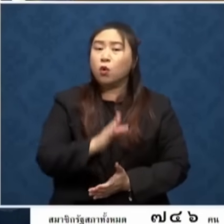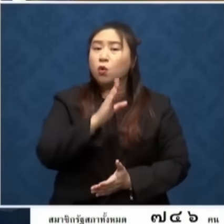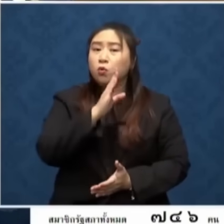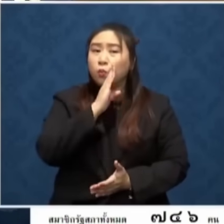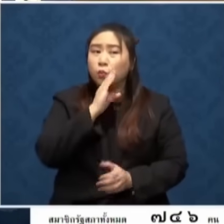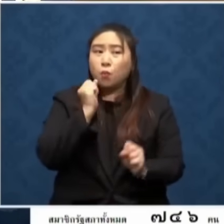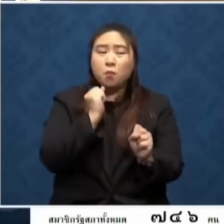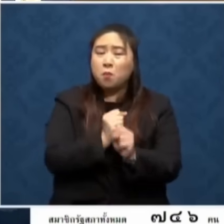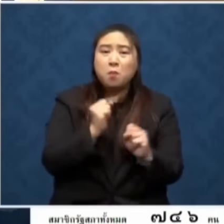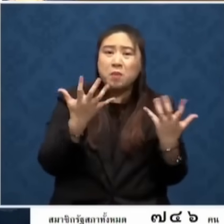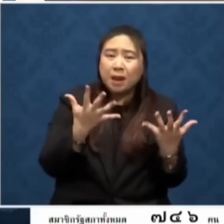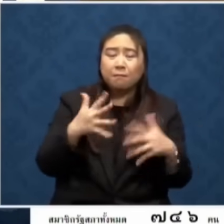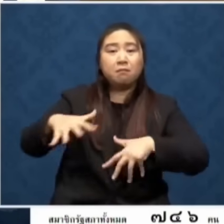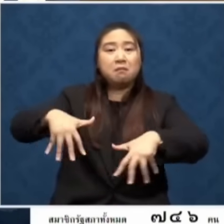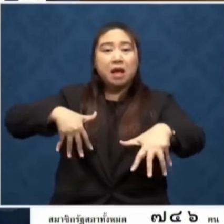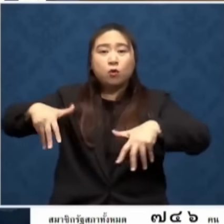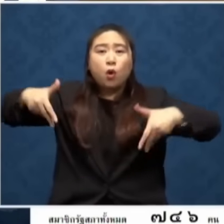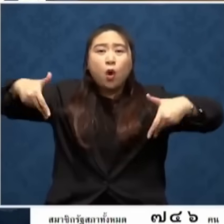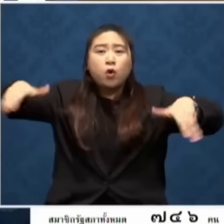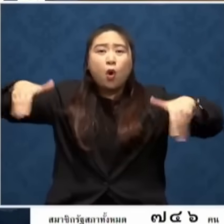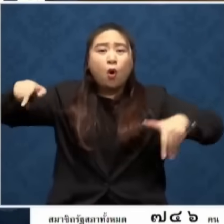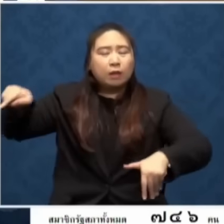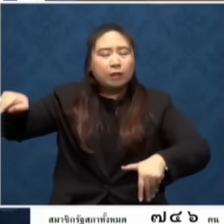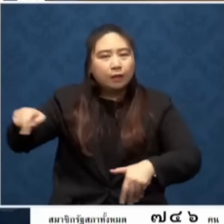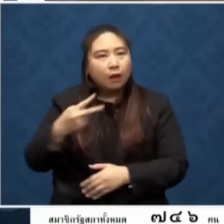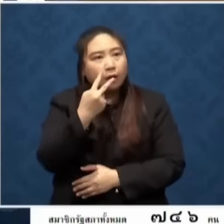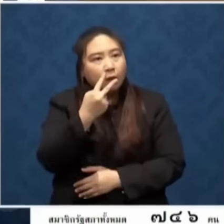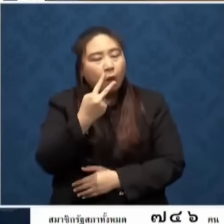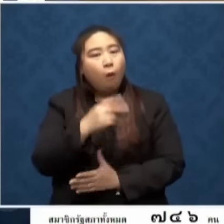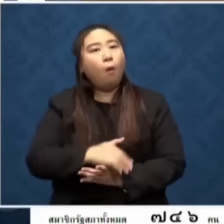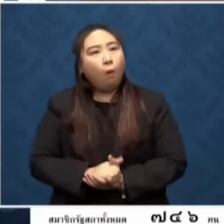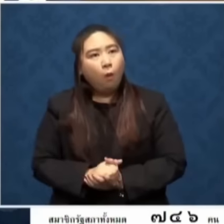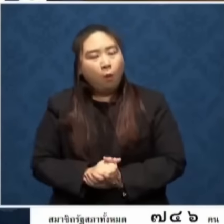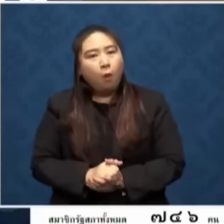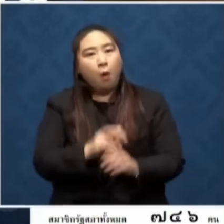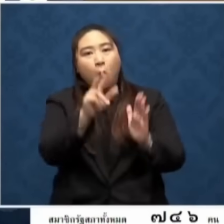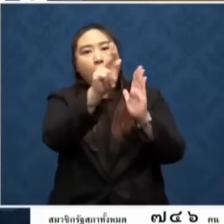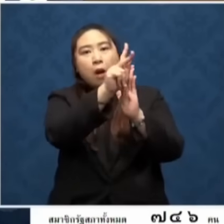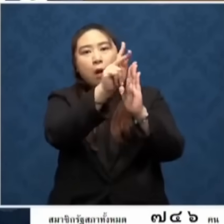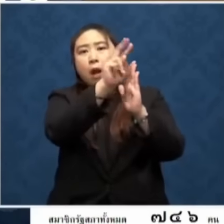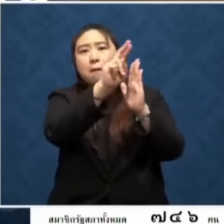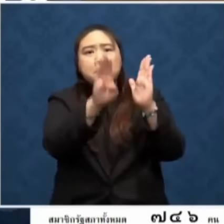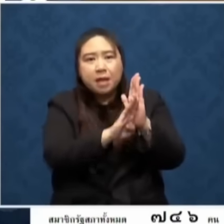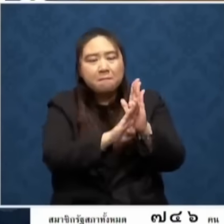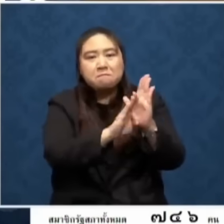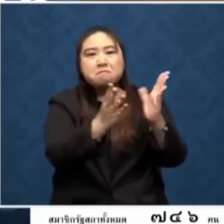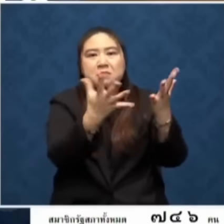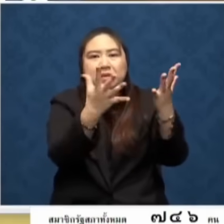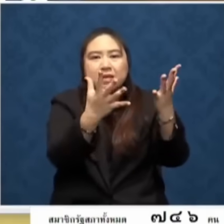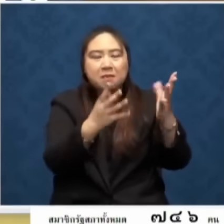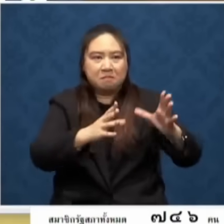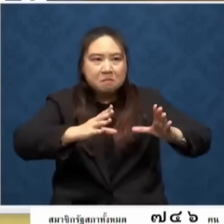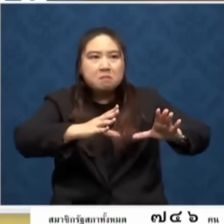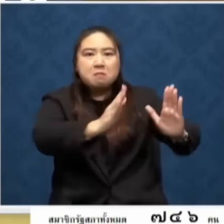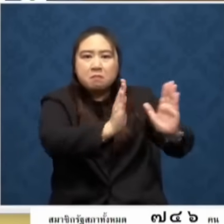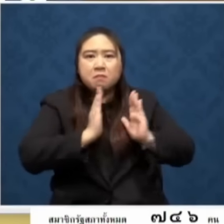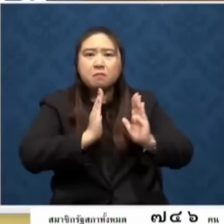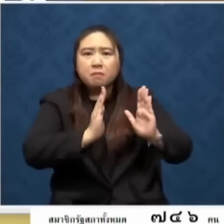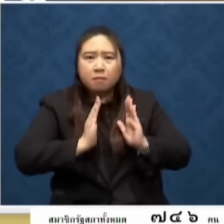ชนที่อยู่ข้างนอกครับเขาก็จะเริ่มสร้างนิสัยที่ไร้วินัยไร้ระเบียบและเรานี่จะเป็นตัวอย่างจ